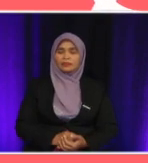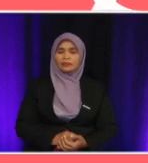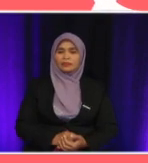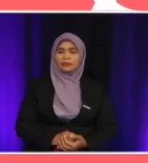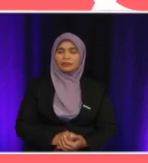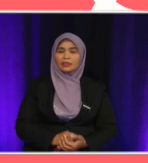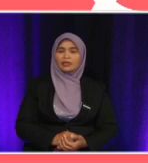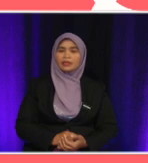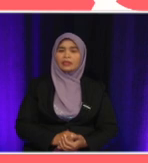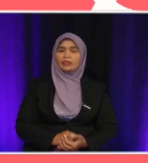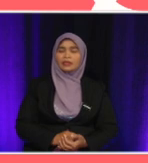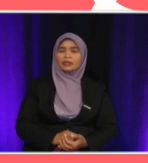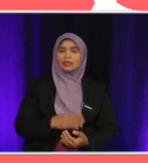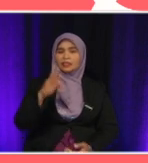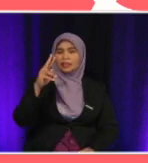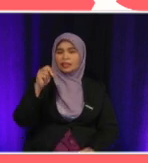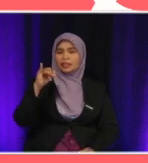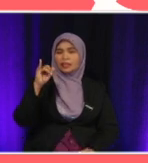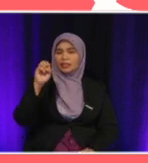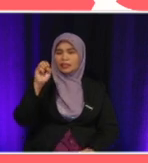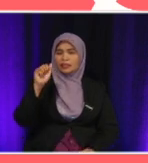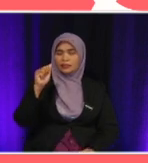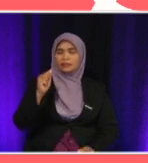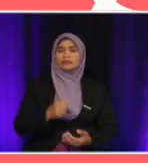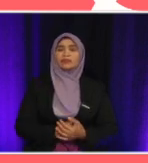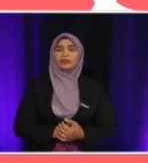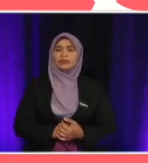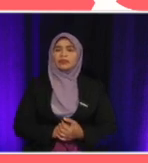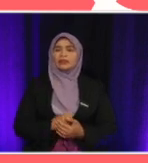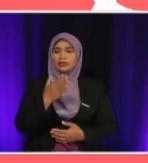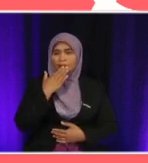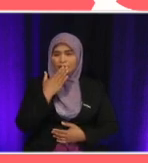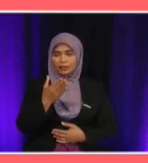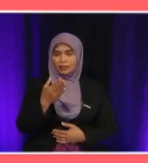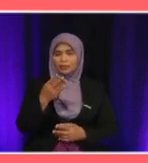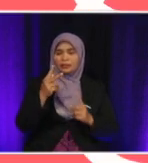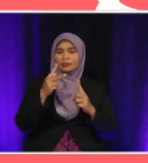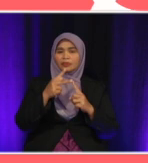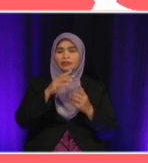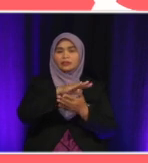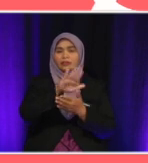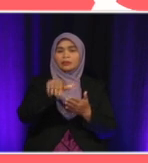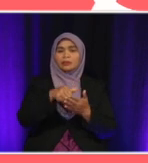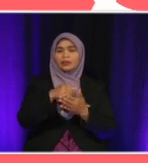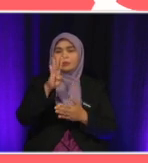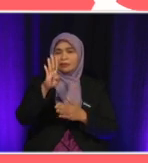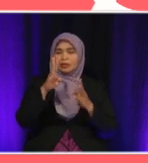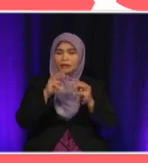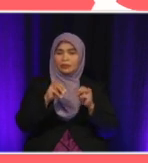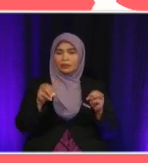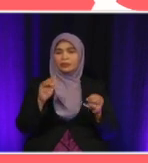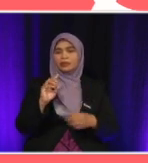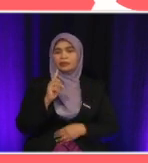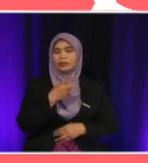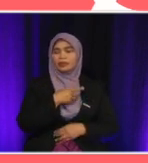dan juga Nisa Oke Alhamdulillah terima kasih kepada semua keempat-empat murid kita ini